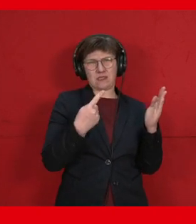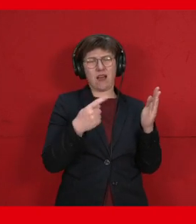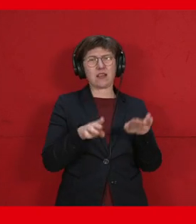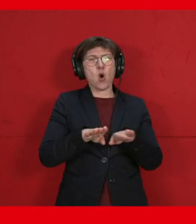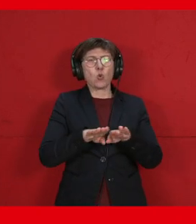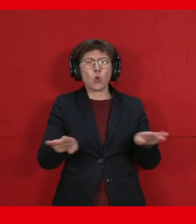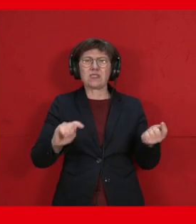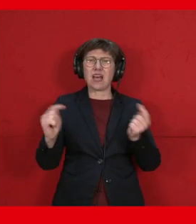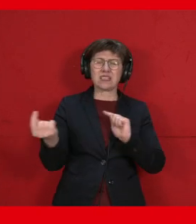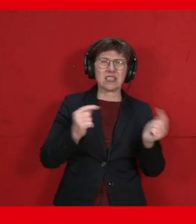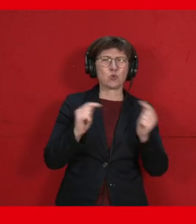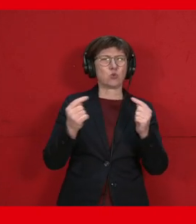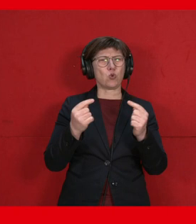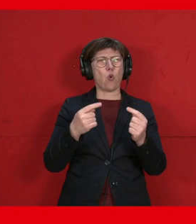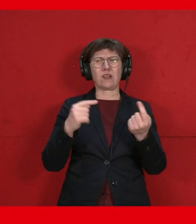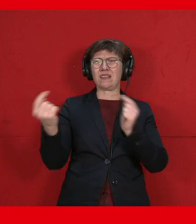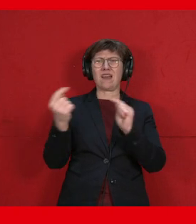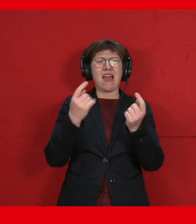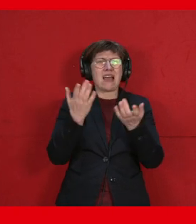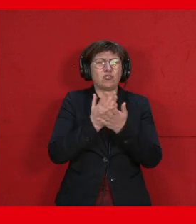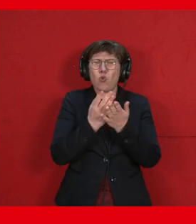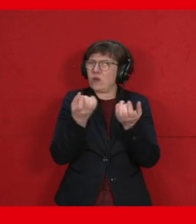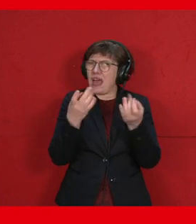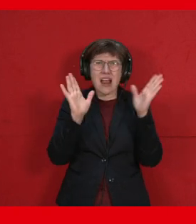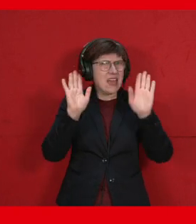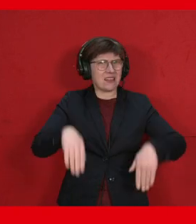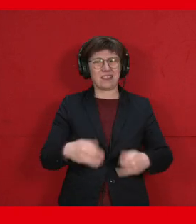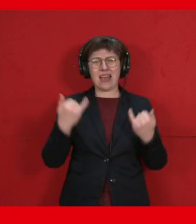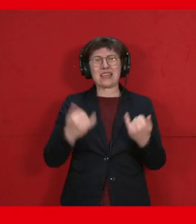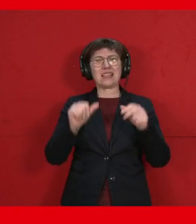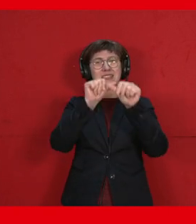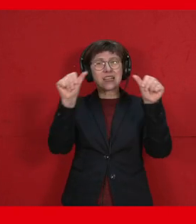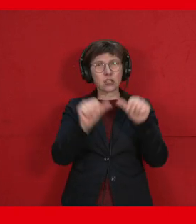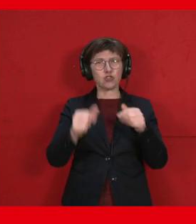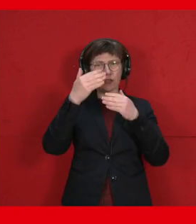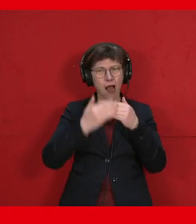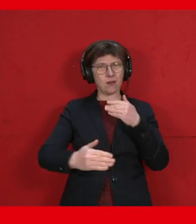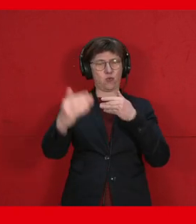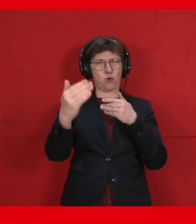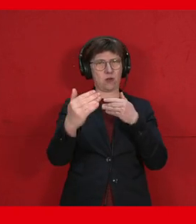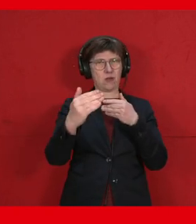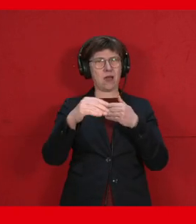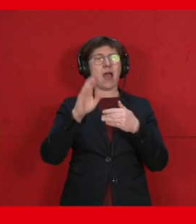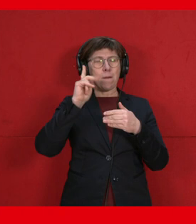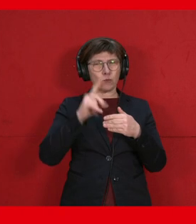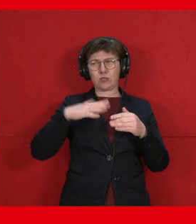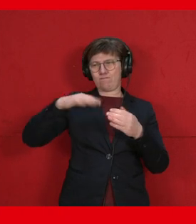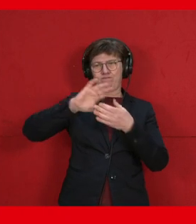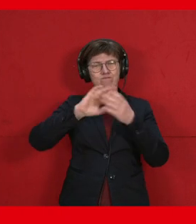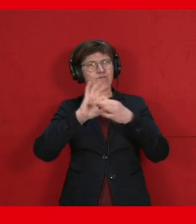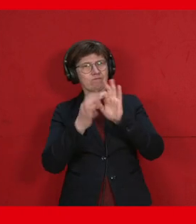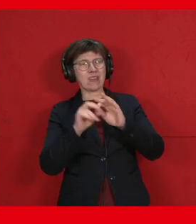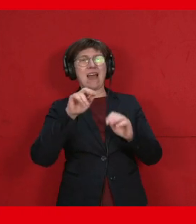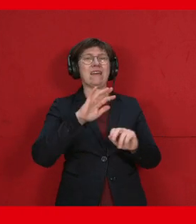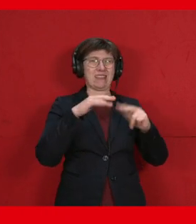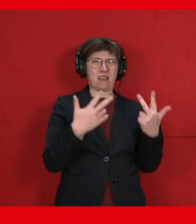grundsätzlichen Debatten der Vergangenheit sind eigentlich geschlagen. Jetzt geht es darum zu gestalten. Und ich glaube, dass wir da drei Dinge miteinander verknüpfen müssen.